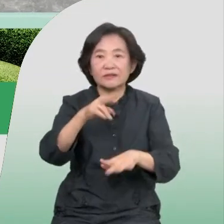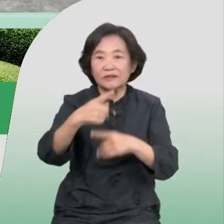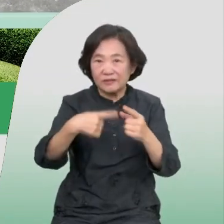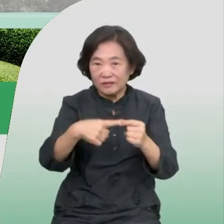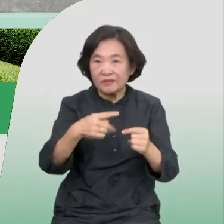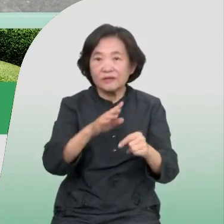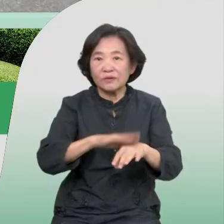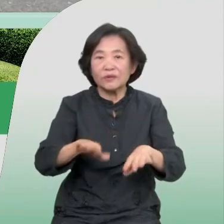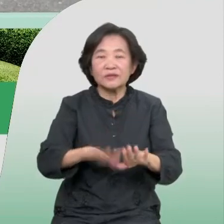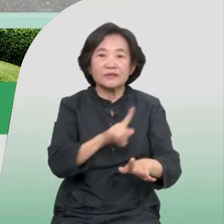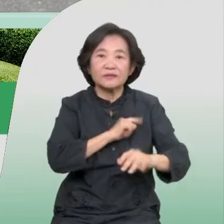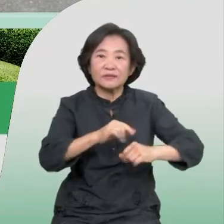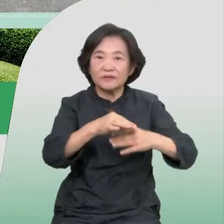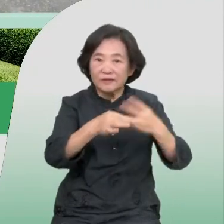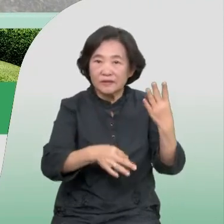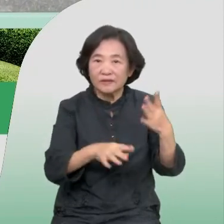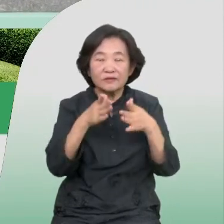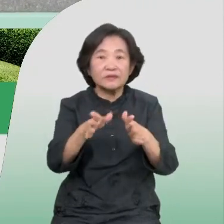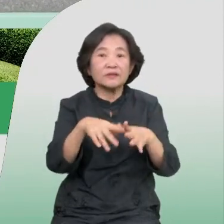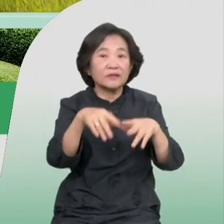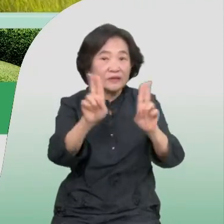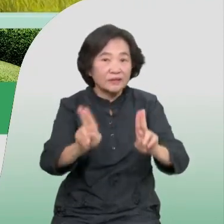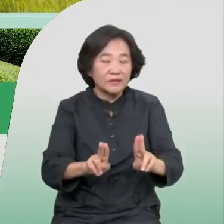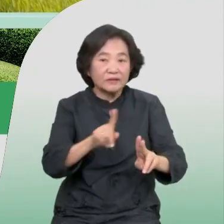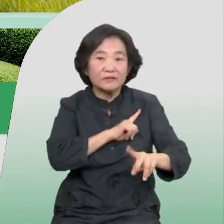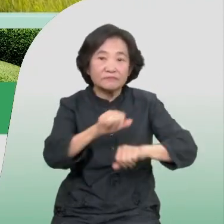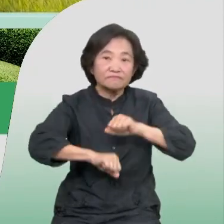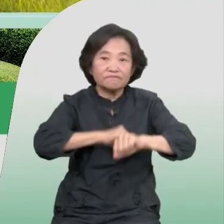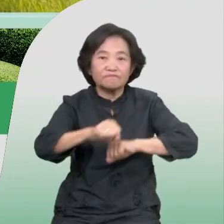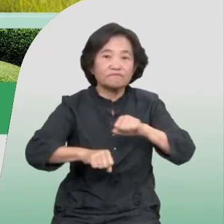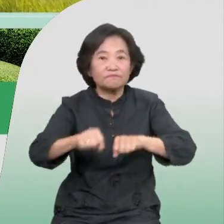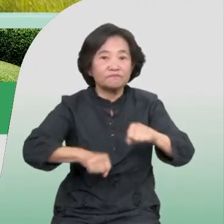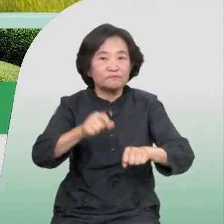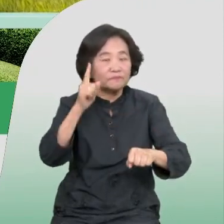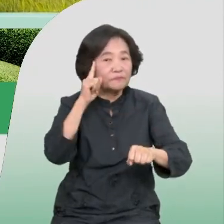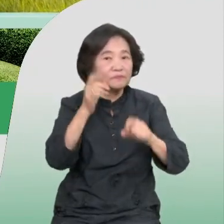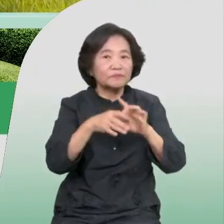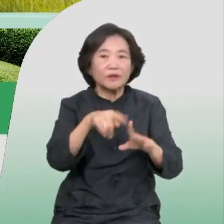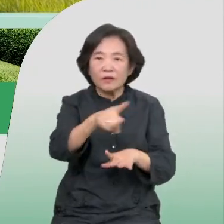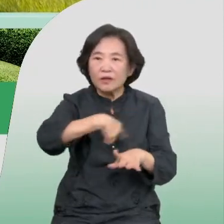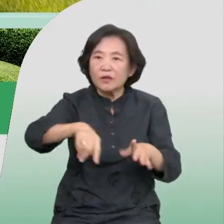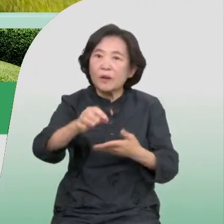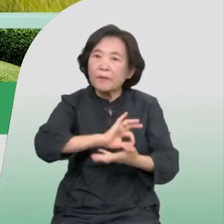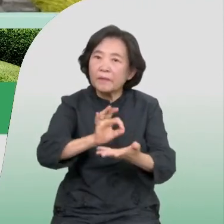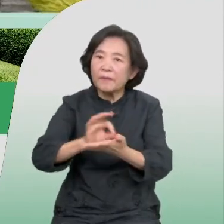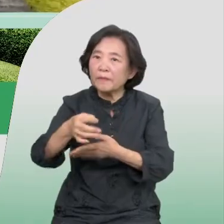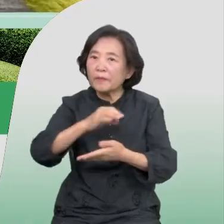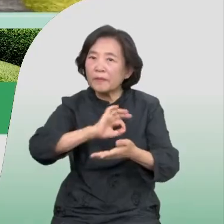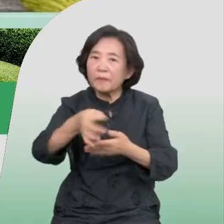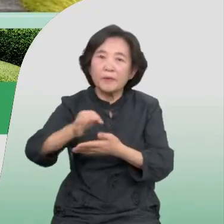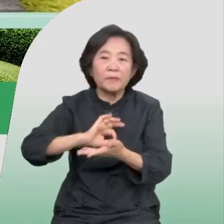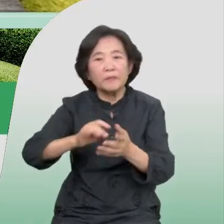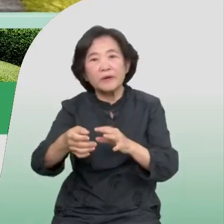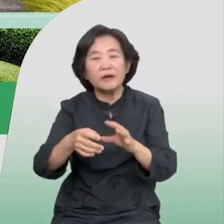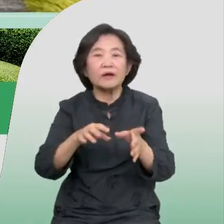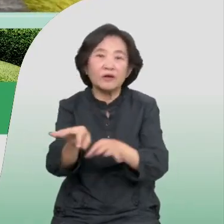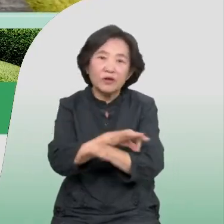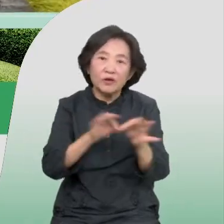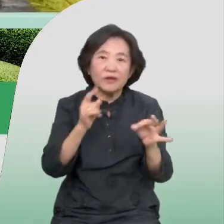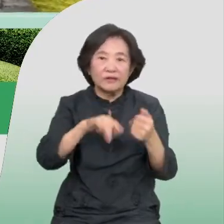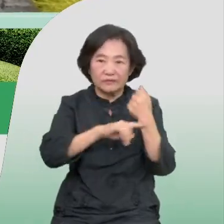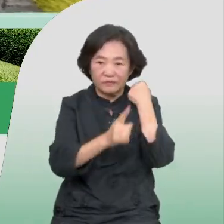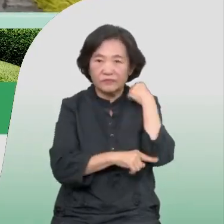停出此次条例，规范选天通次行车。本届内职业中天通车，农事代主发展